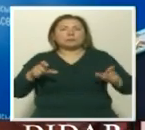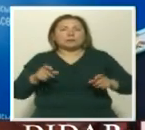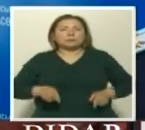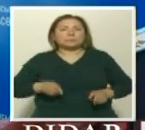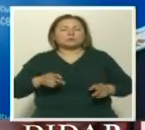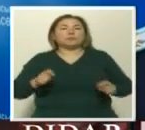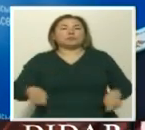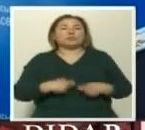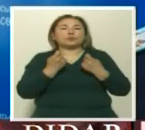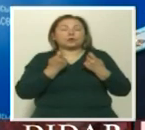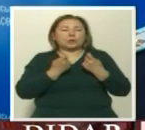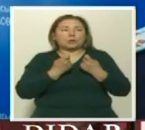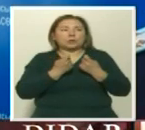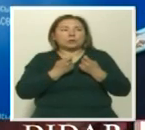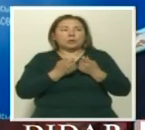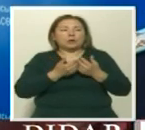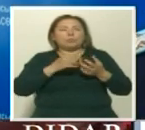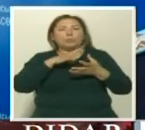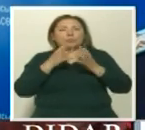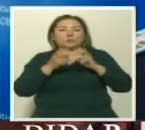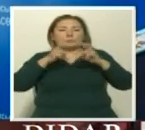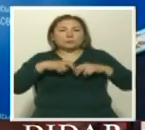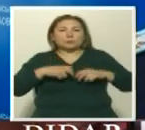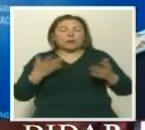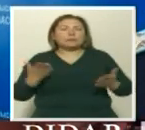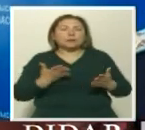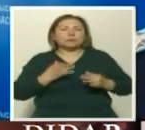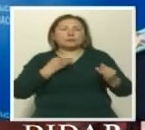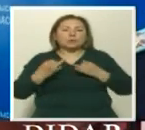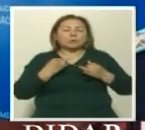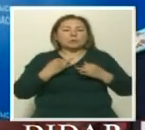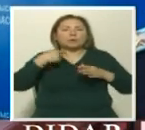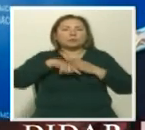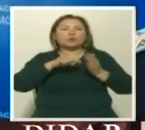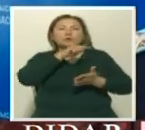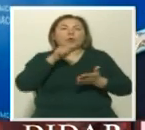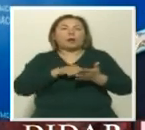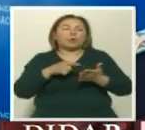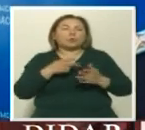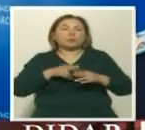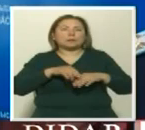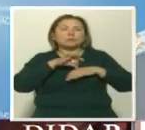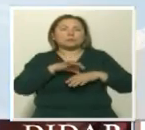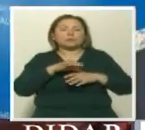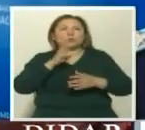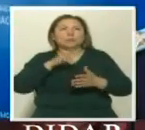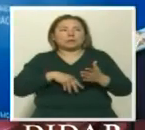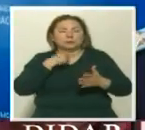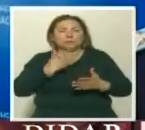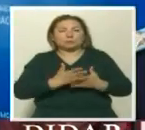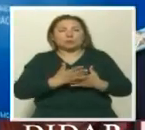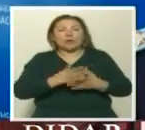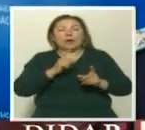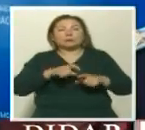құқық бұзушылықтардың мән-жайлары бойынша қандай да бір сөйлесу, әңгімелесу және сұрақ қою жүргізуге тыйым салынған. Азаматтарды